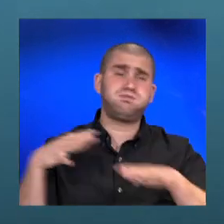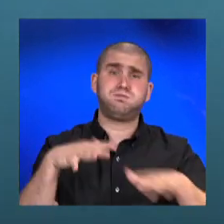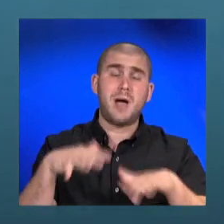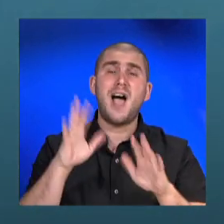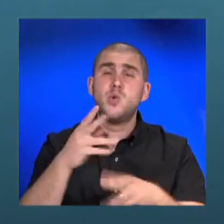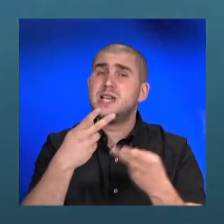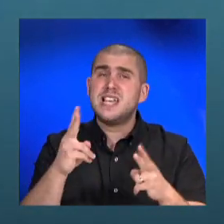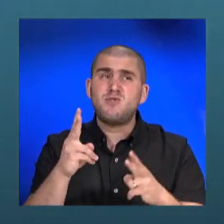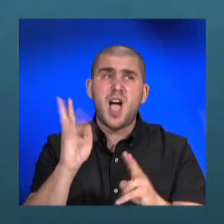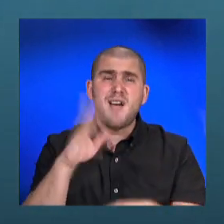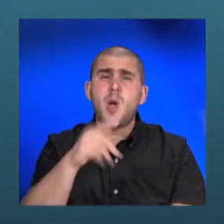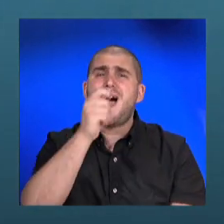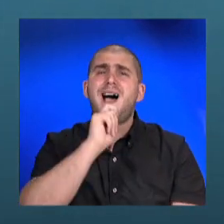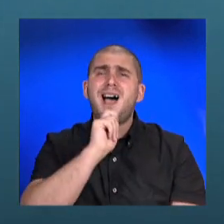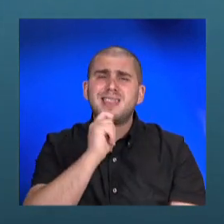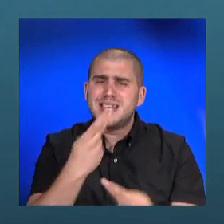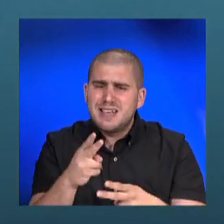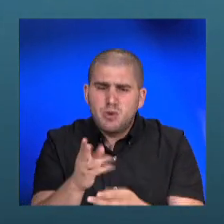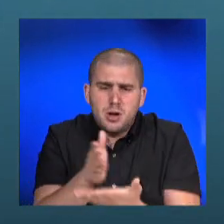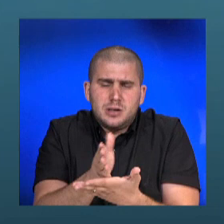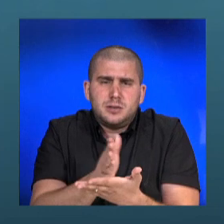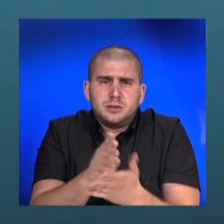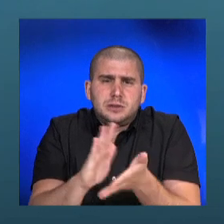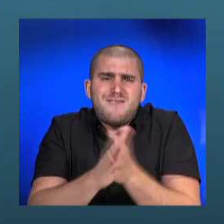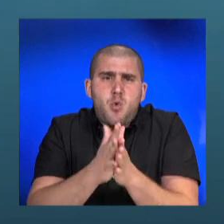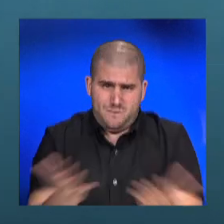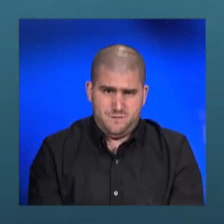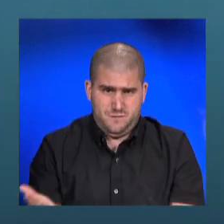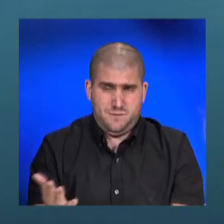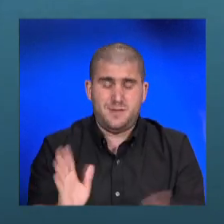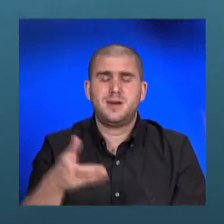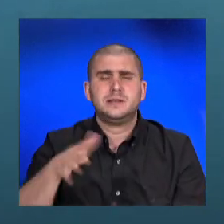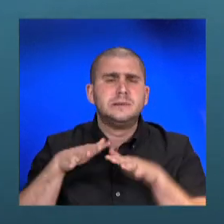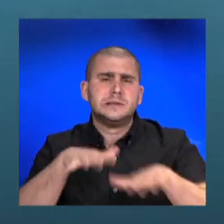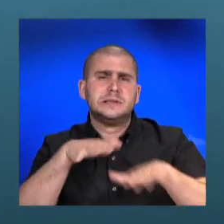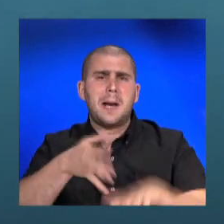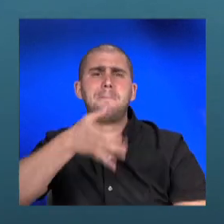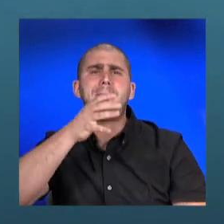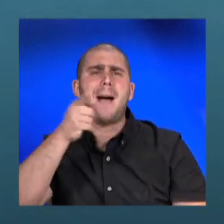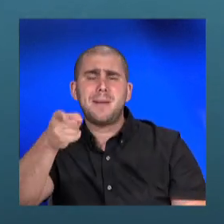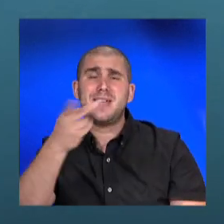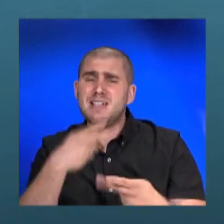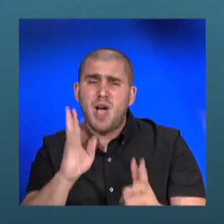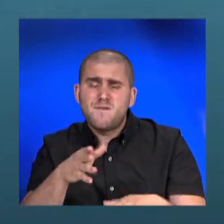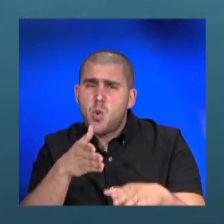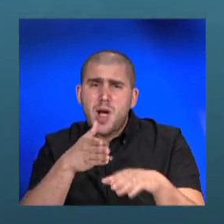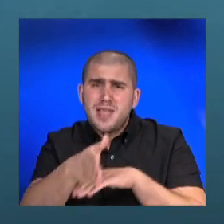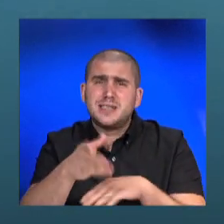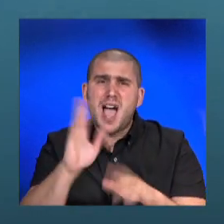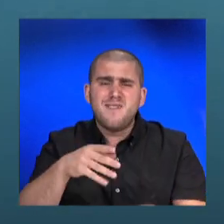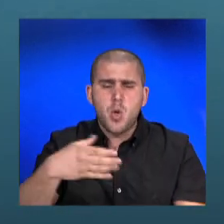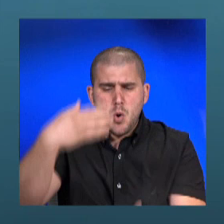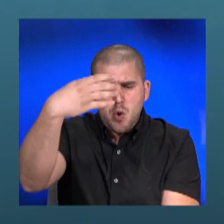ארטיק בין שני מתרחצים. והצפיפות בפאבים הייתה כל כך גדולה שלא יכולתם להכניס תחתית של בירה